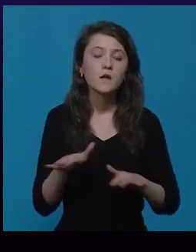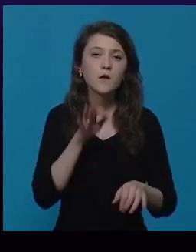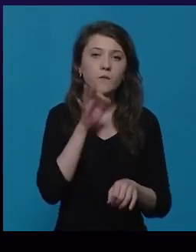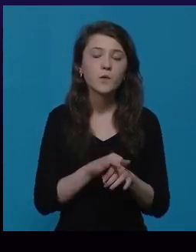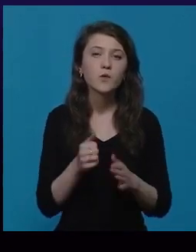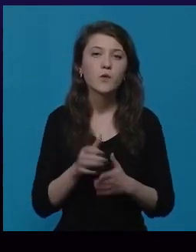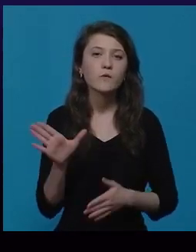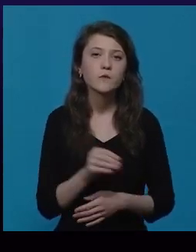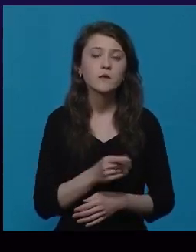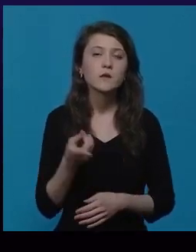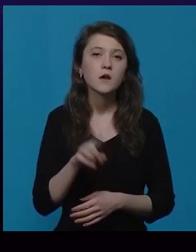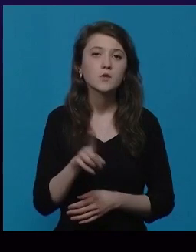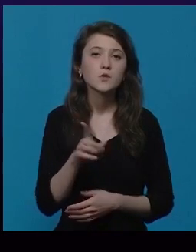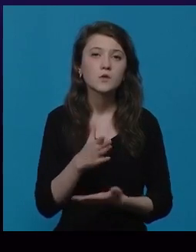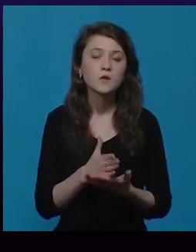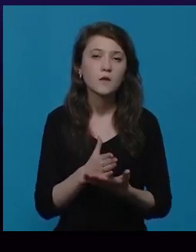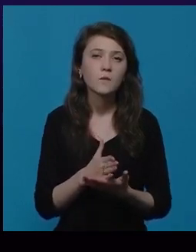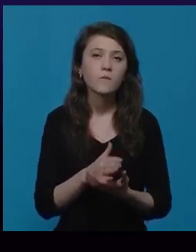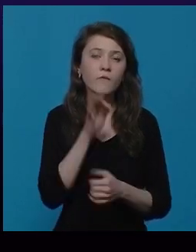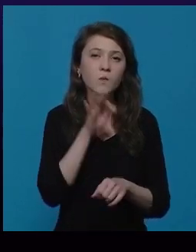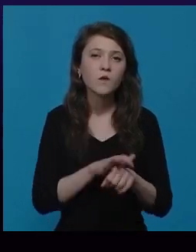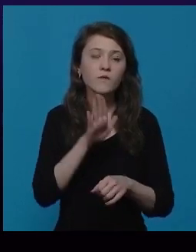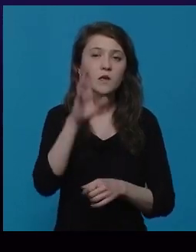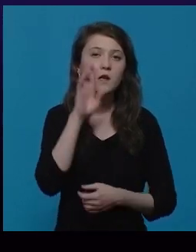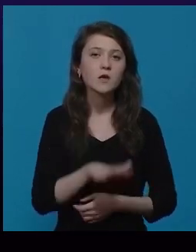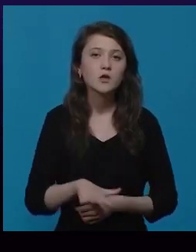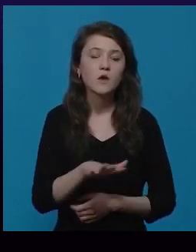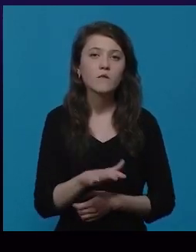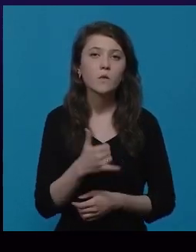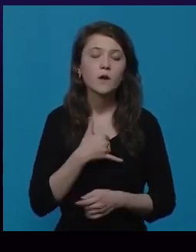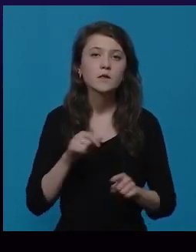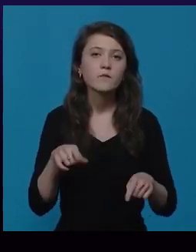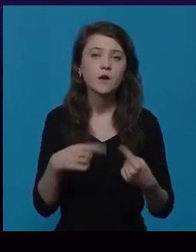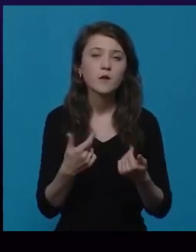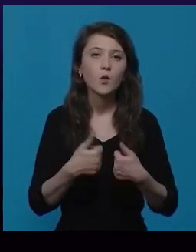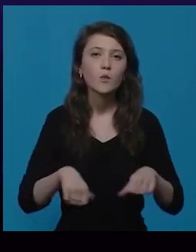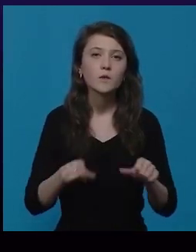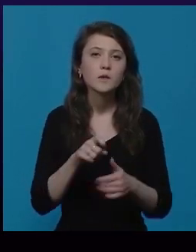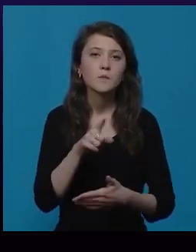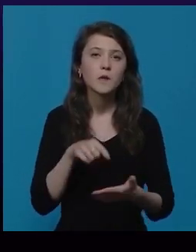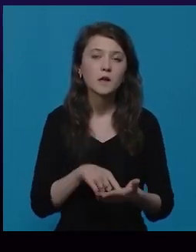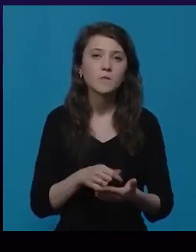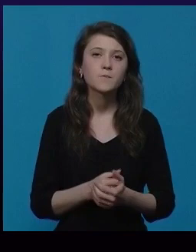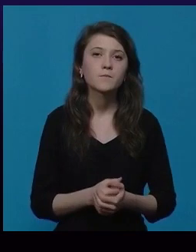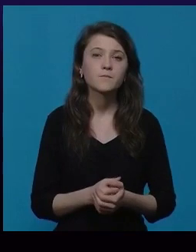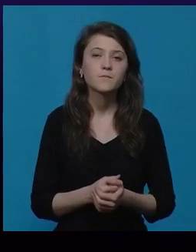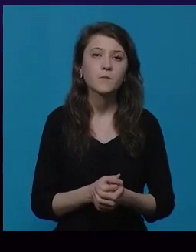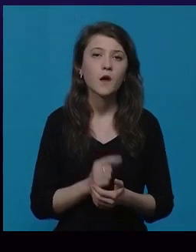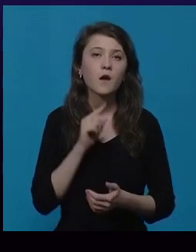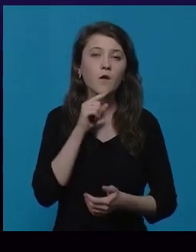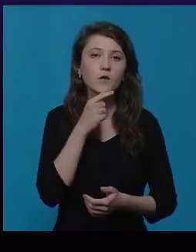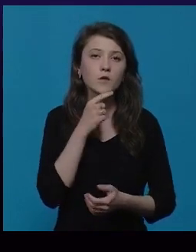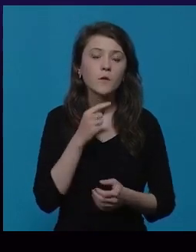тих, що відповідно в державі. У нас створена комісія з питань техно-екологічної